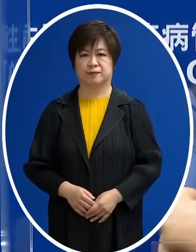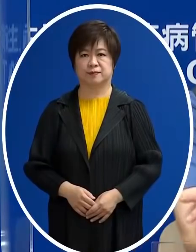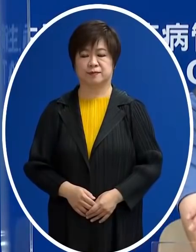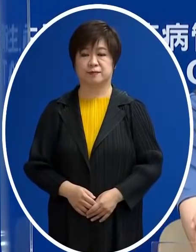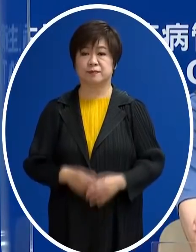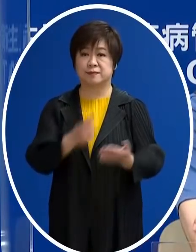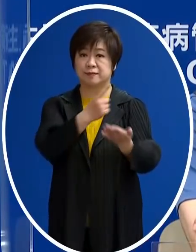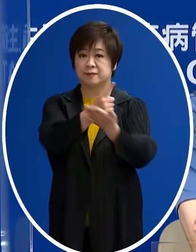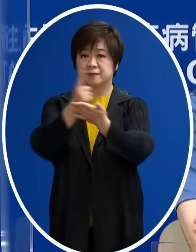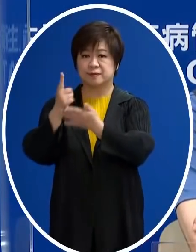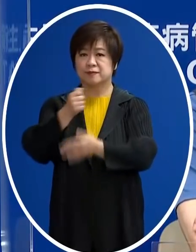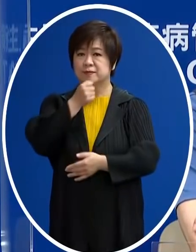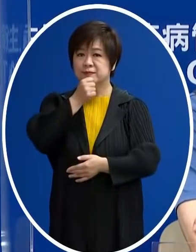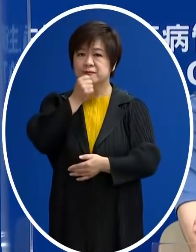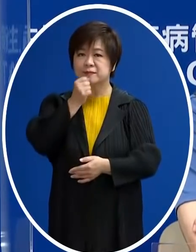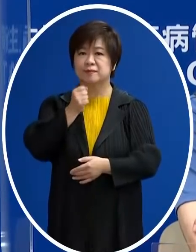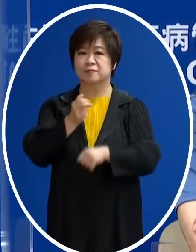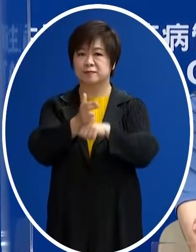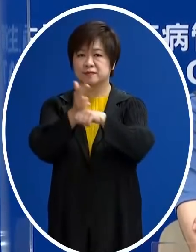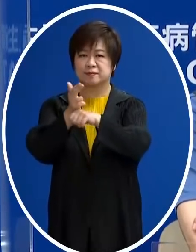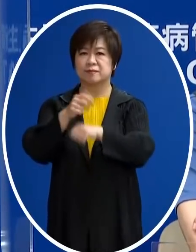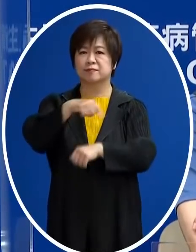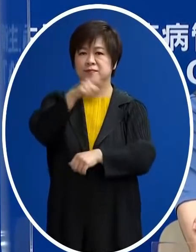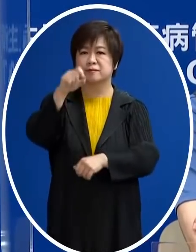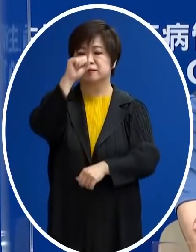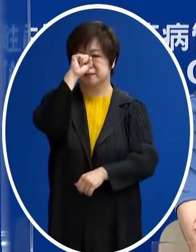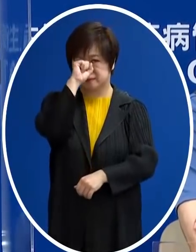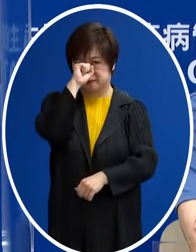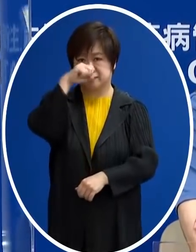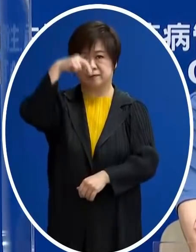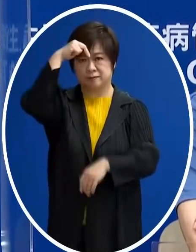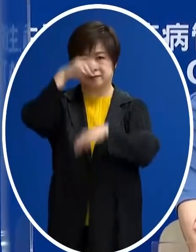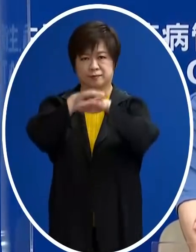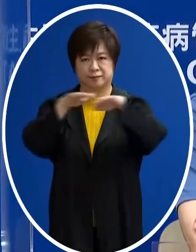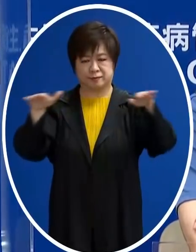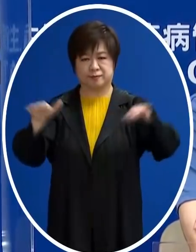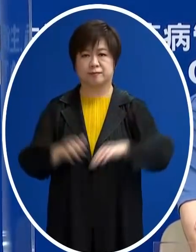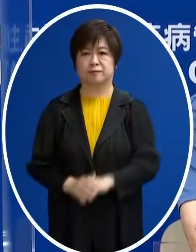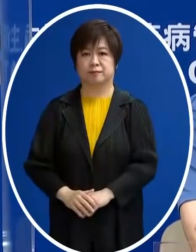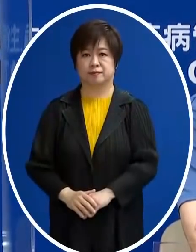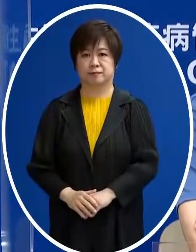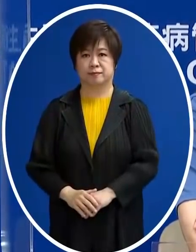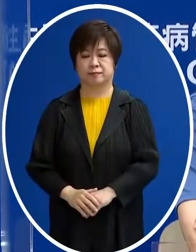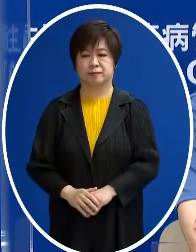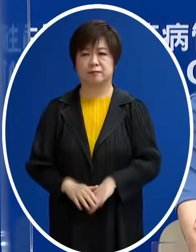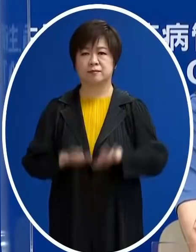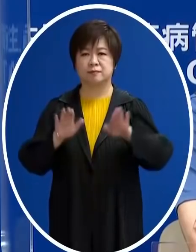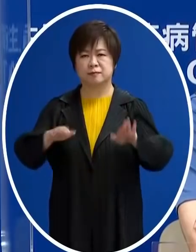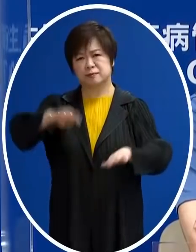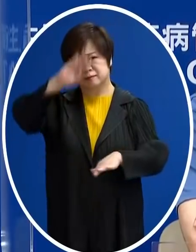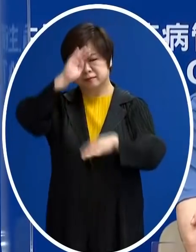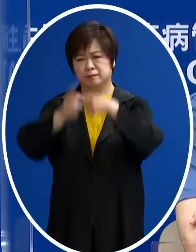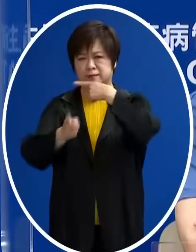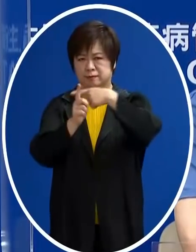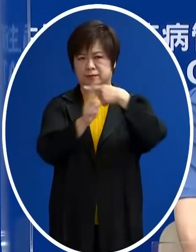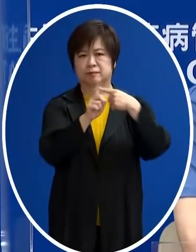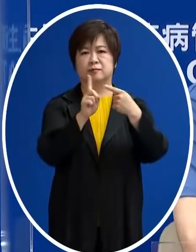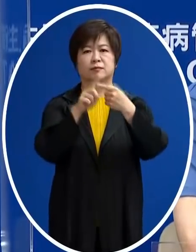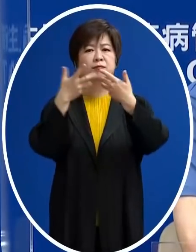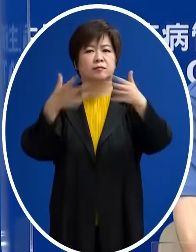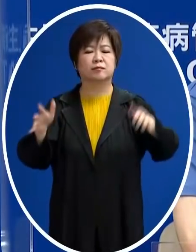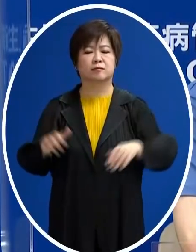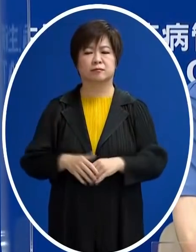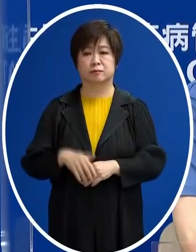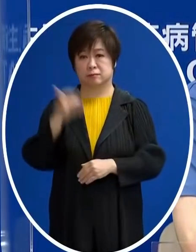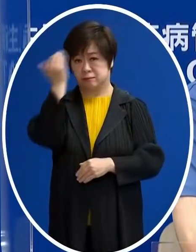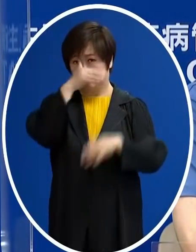好，各位记者、女士先，大家好，大家午安哈。那因为今天的个案比较多哈，所以临时召开了